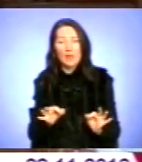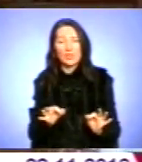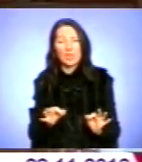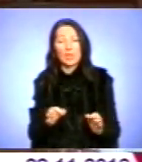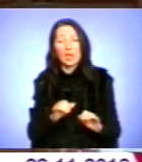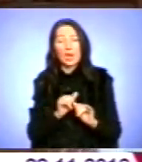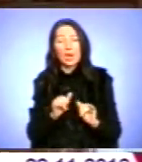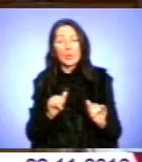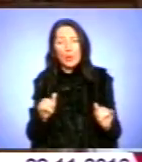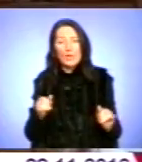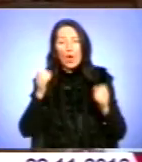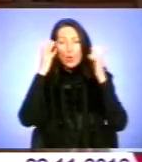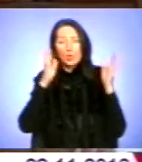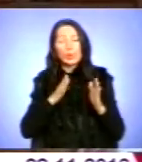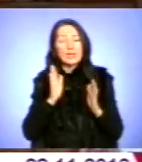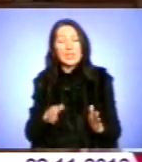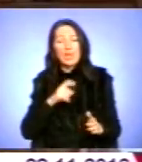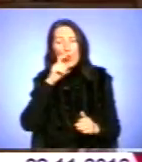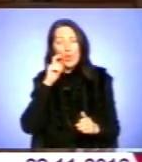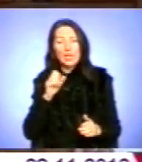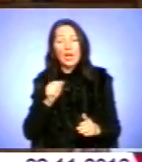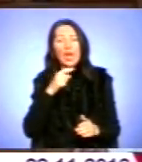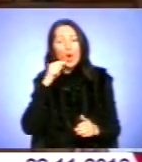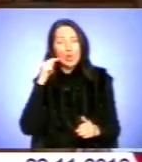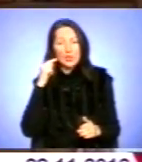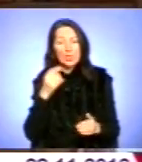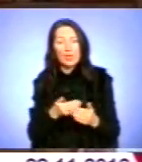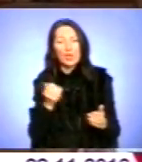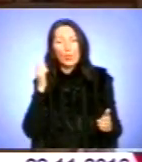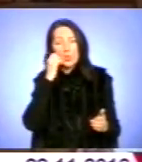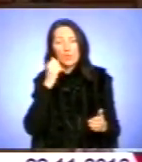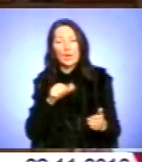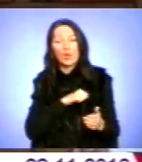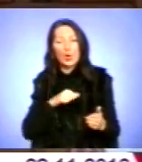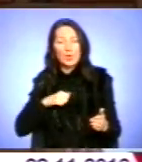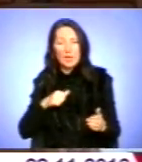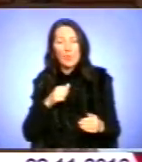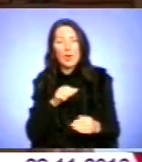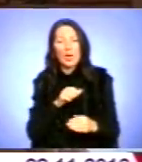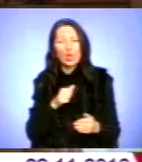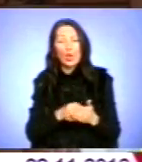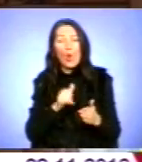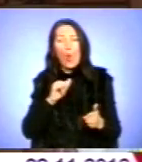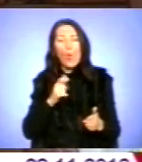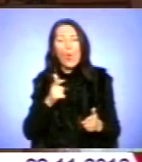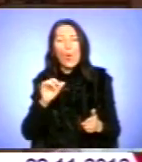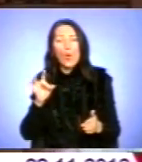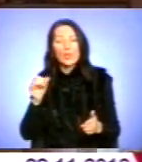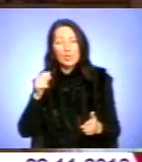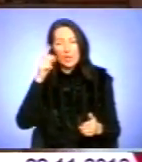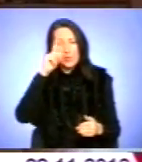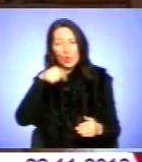культуру і не лише України, а і Росії, від Москви до самих її окраїн і Угорщини, відомий мені тому, що